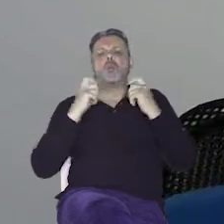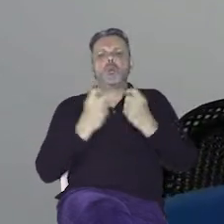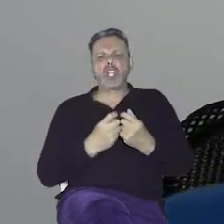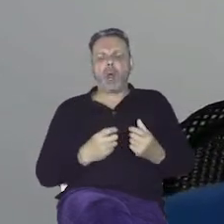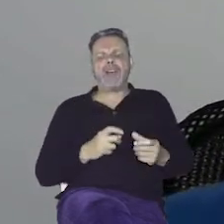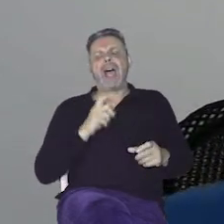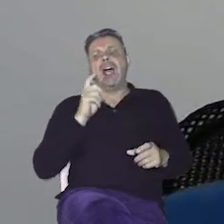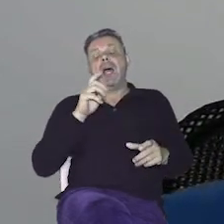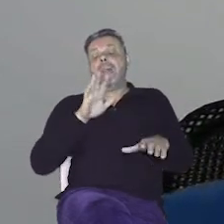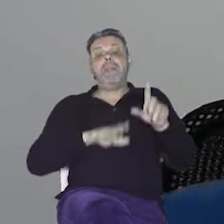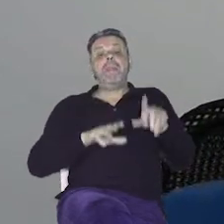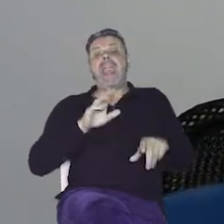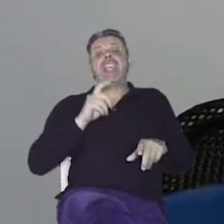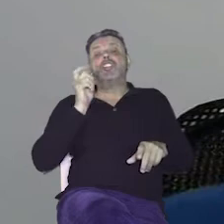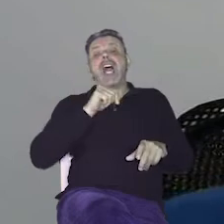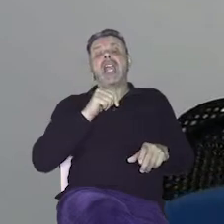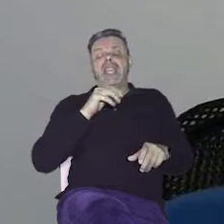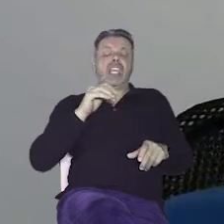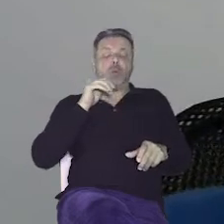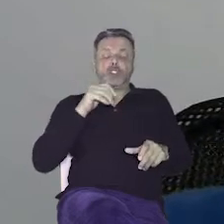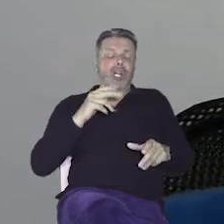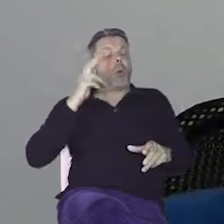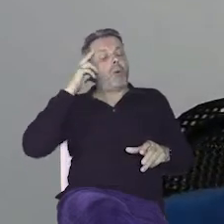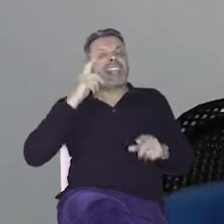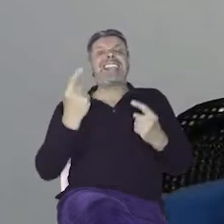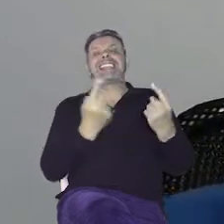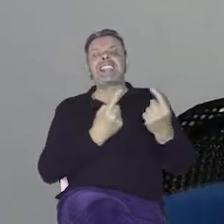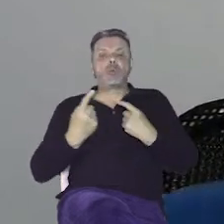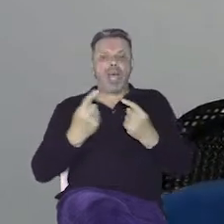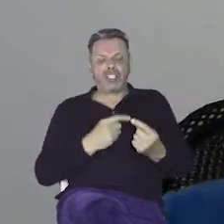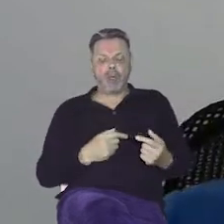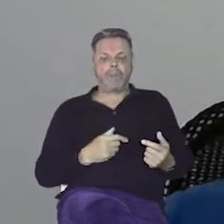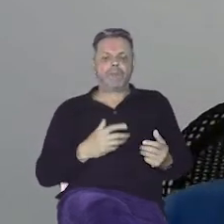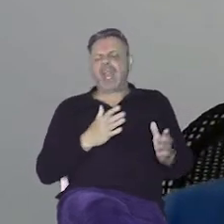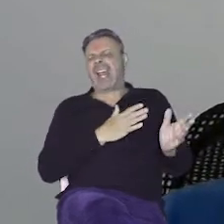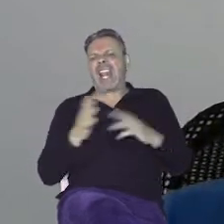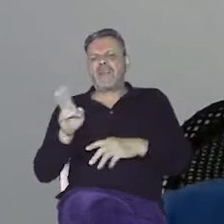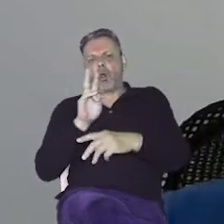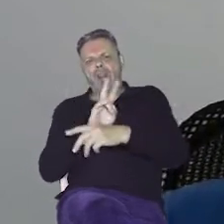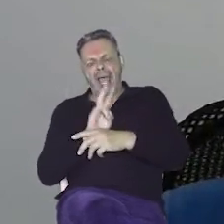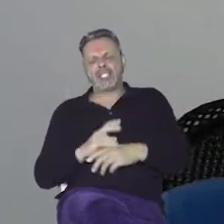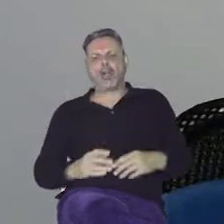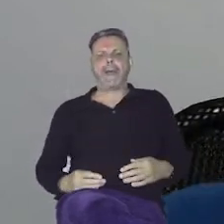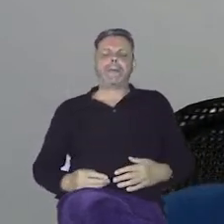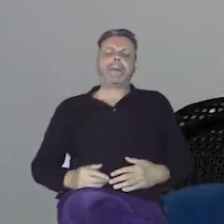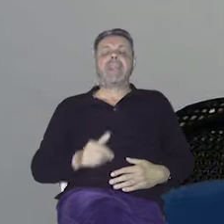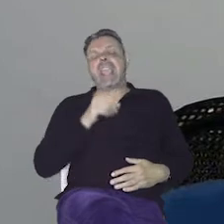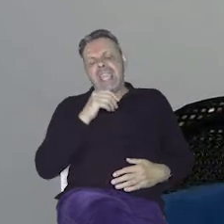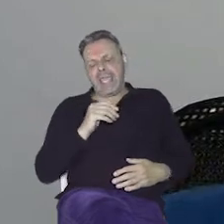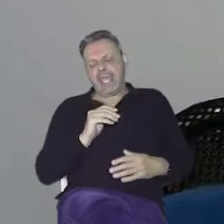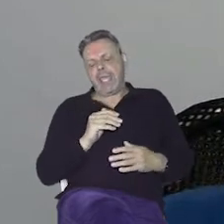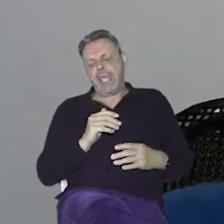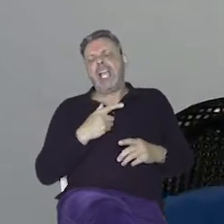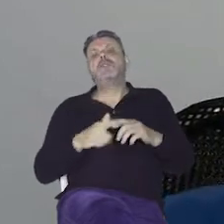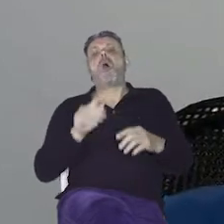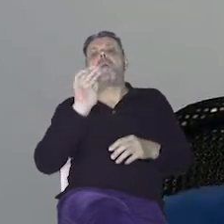čak jučer upoznata sam sa situacijom što redovnog nadzora, što po ovakvim prijavama. Nisam